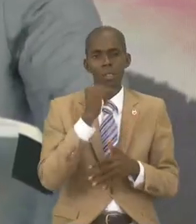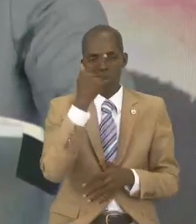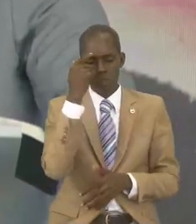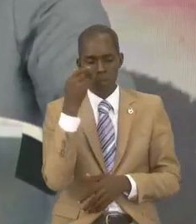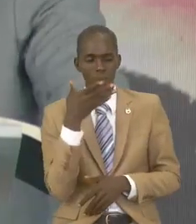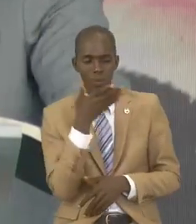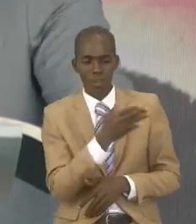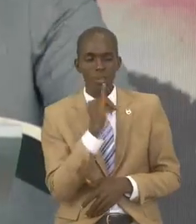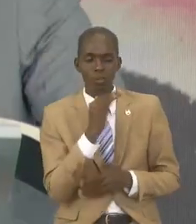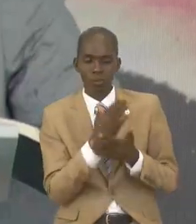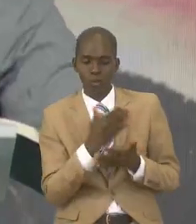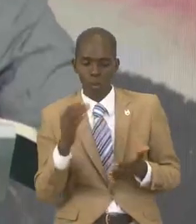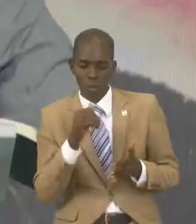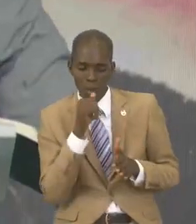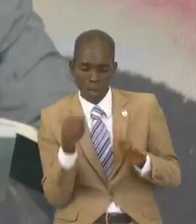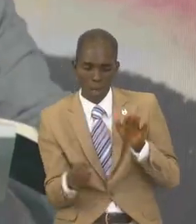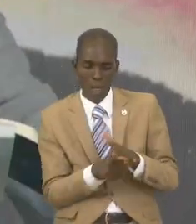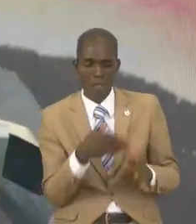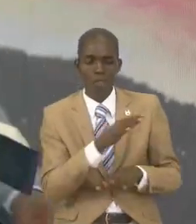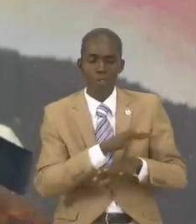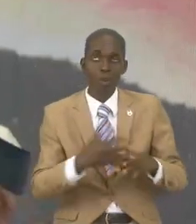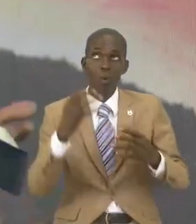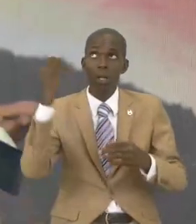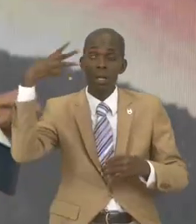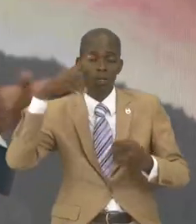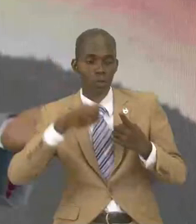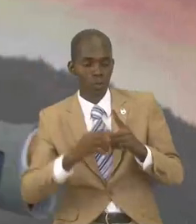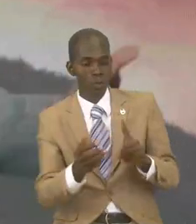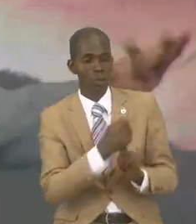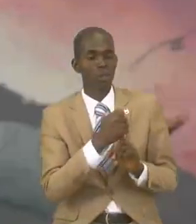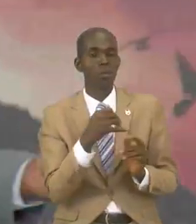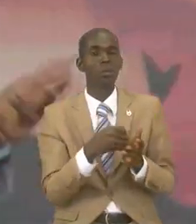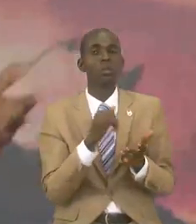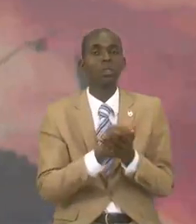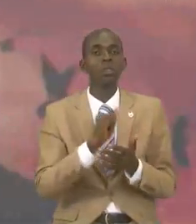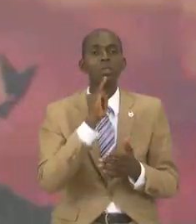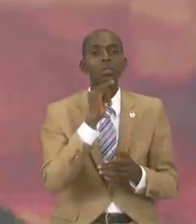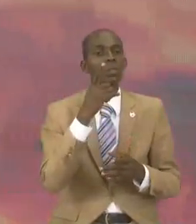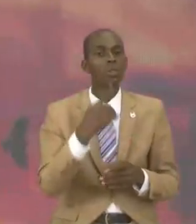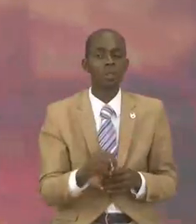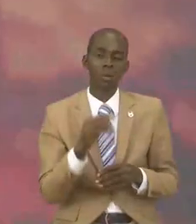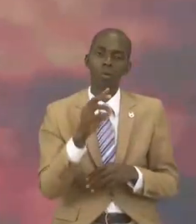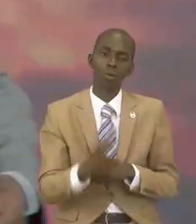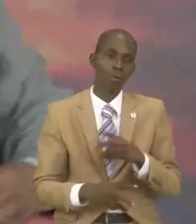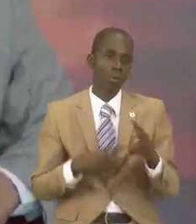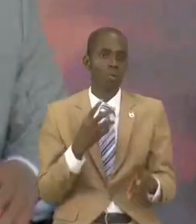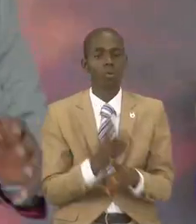parce qu'il y a quelque chose à cacher et ne veut pas la lumière, ça c'est la parole. Ça c'est le